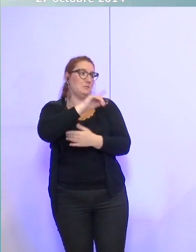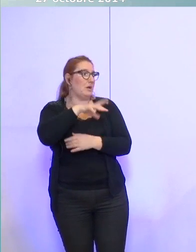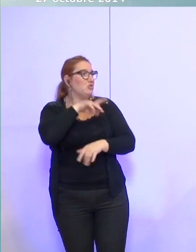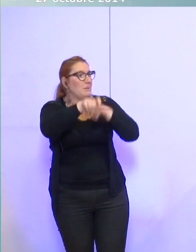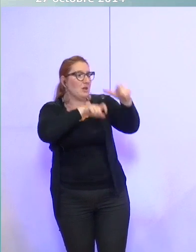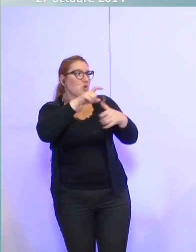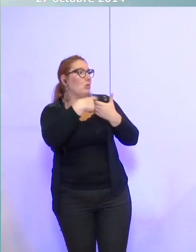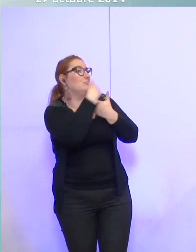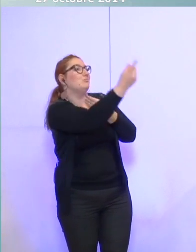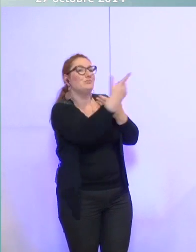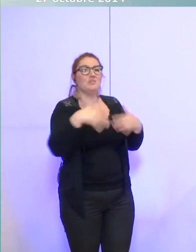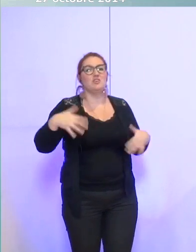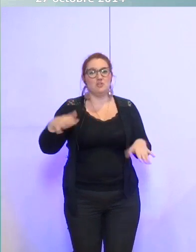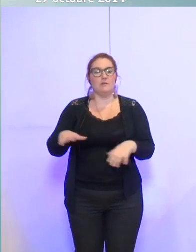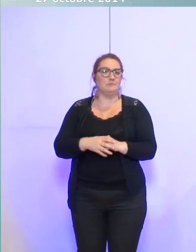salle.